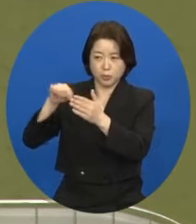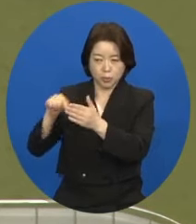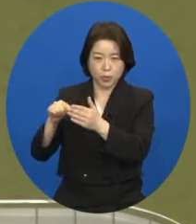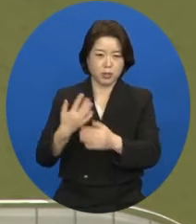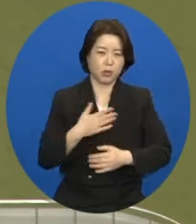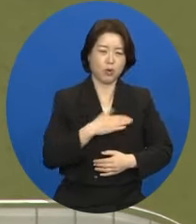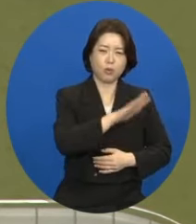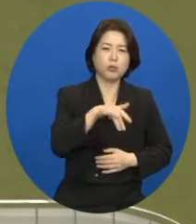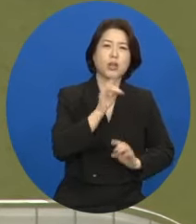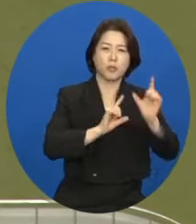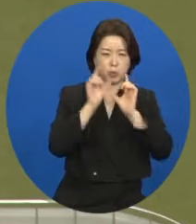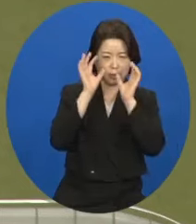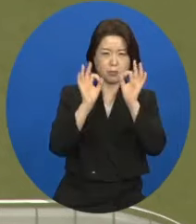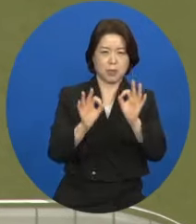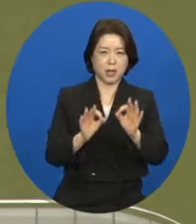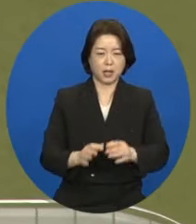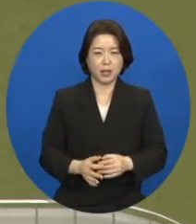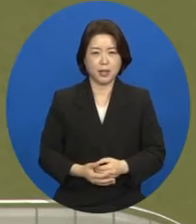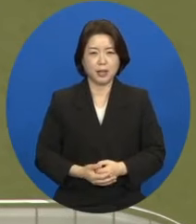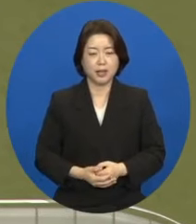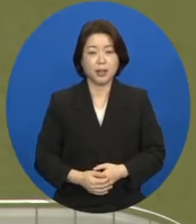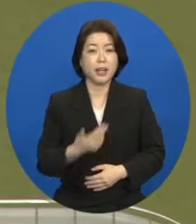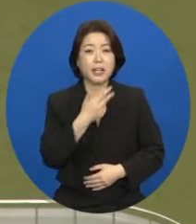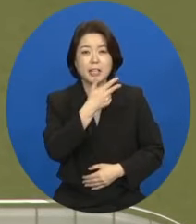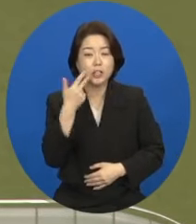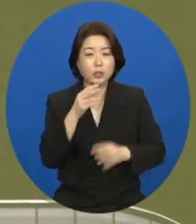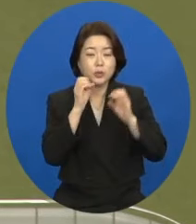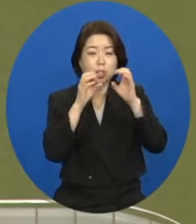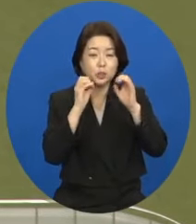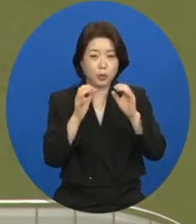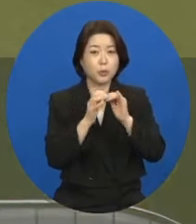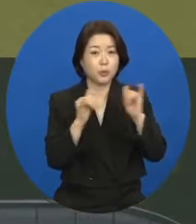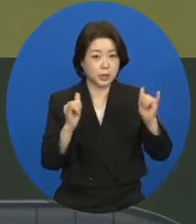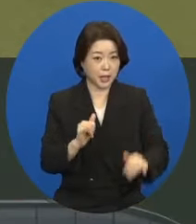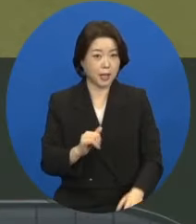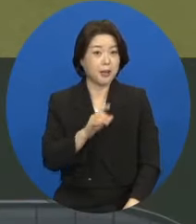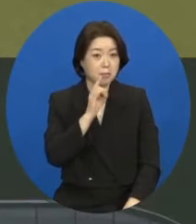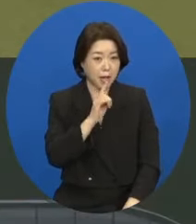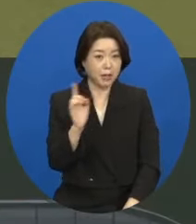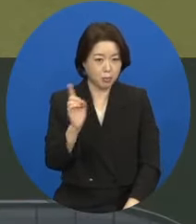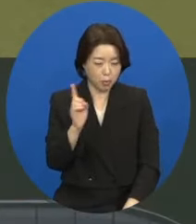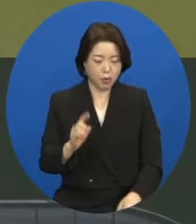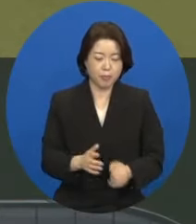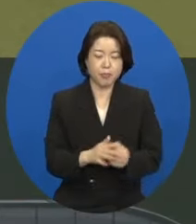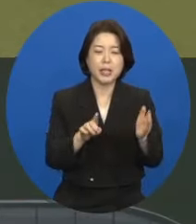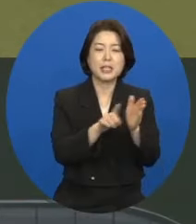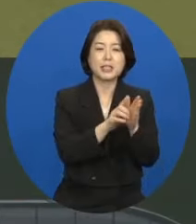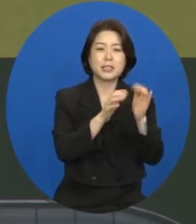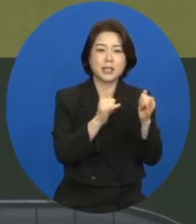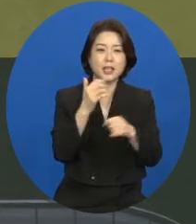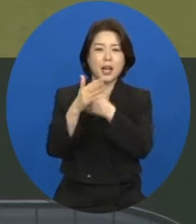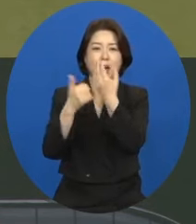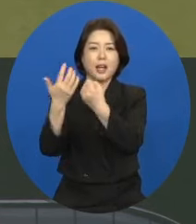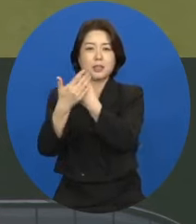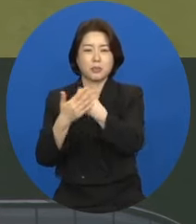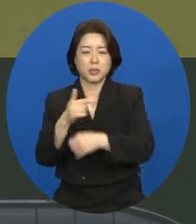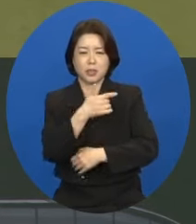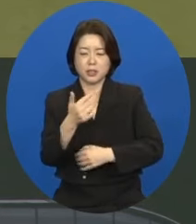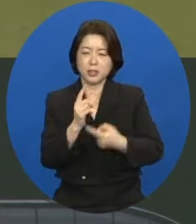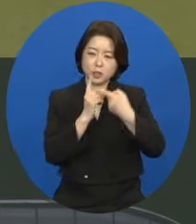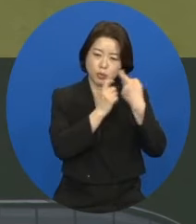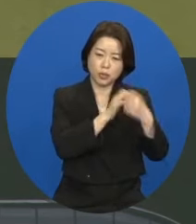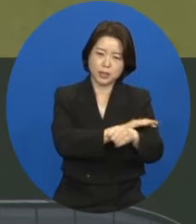아닙니까? 영국의 전도자 앨런 레드패스라는 분이 이런 얘기를 했어요. 잘 들어보세요. 신자는 하나님의 은혜로 큰 유혹을